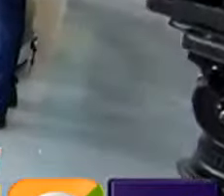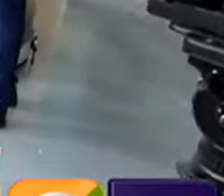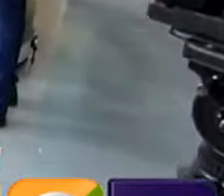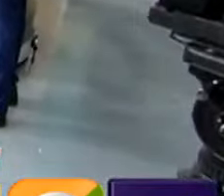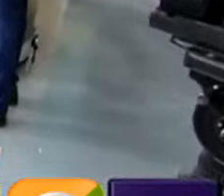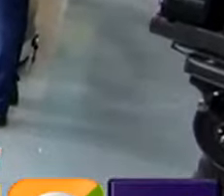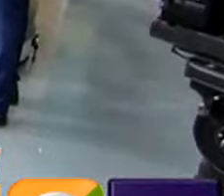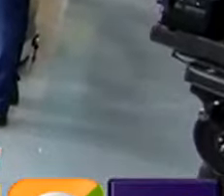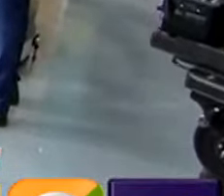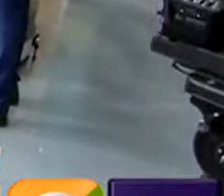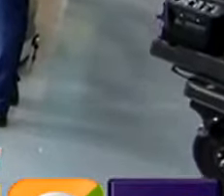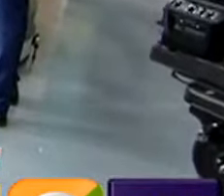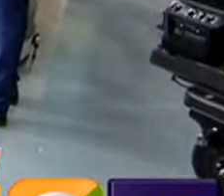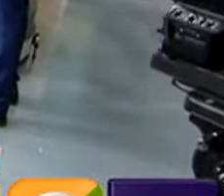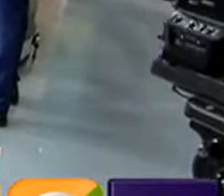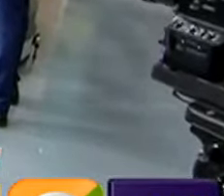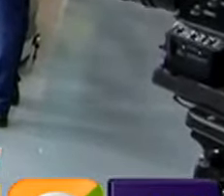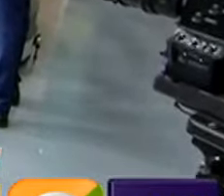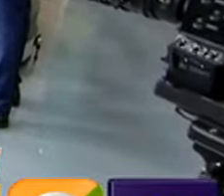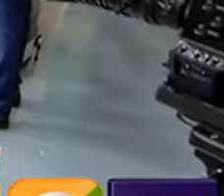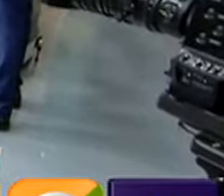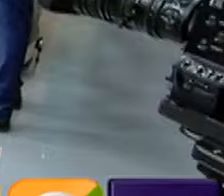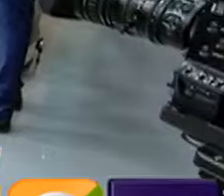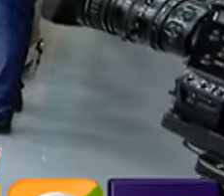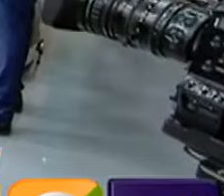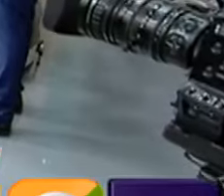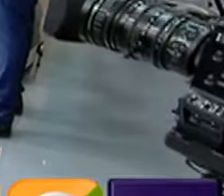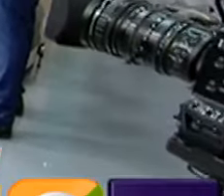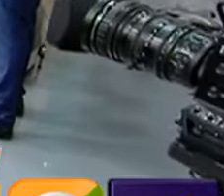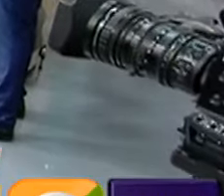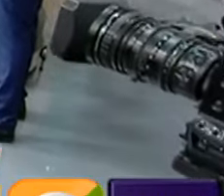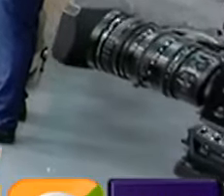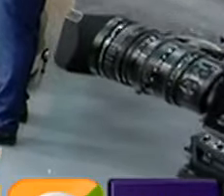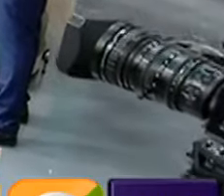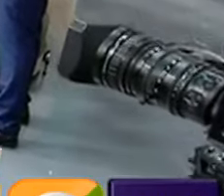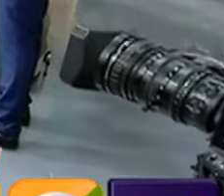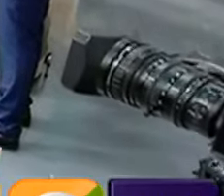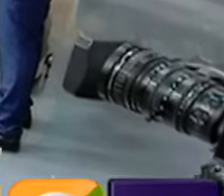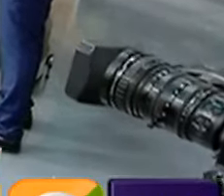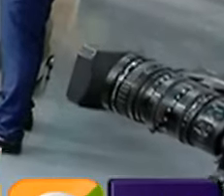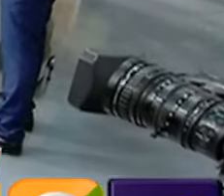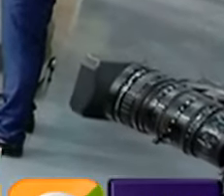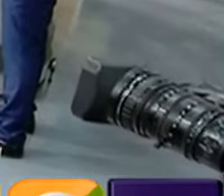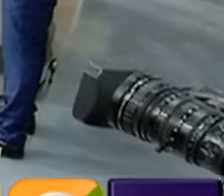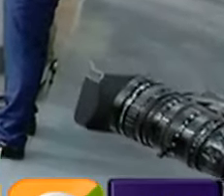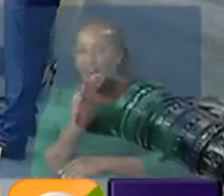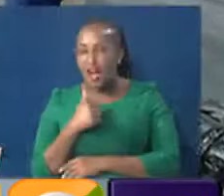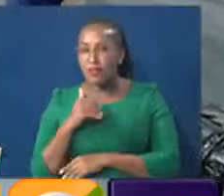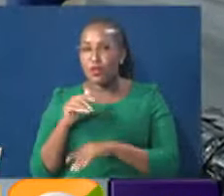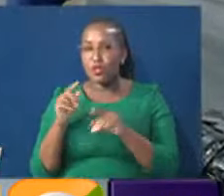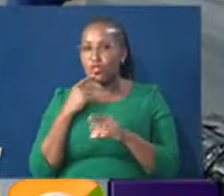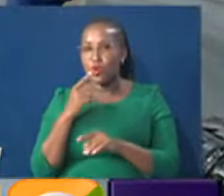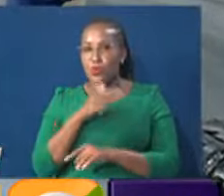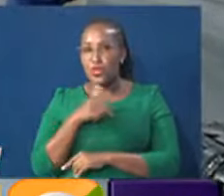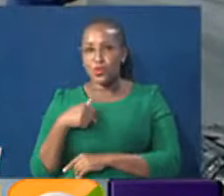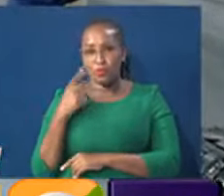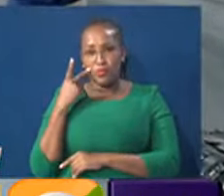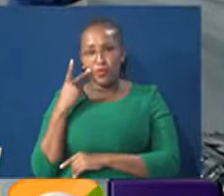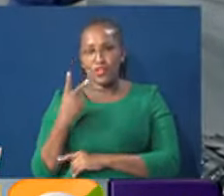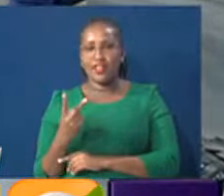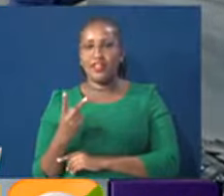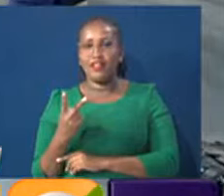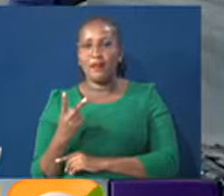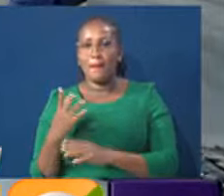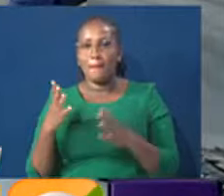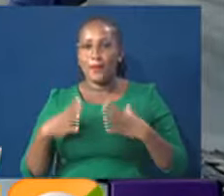imesema ya kwamba, to those who Moi is given, Moi is expected. Kwa hivyo sisi mmeona wale watu